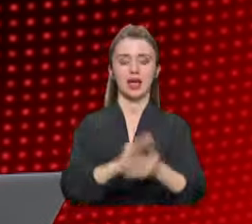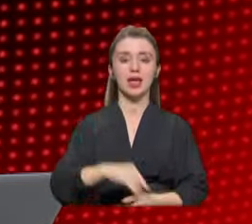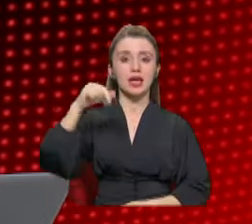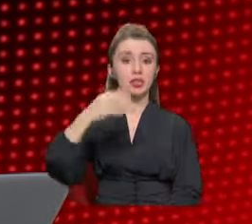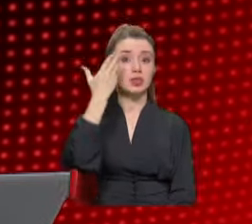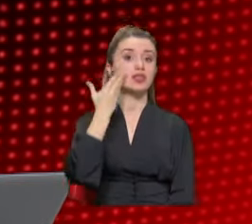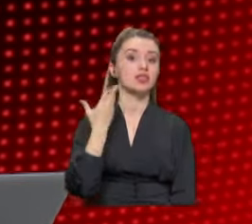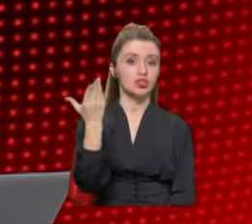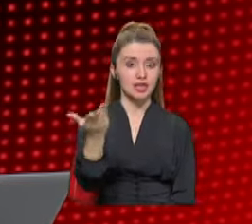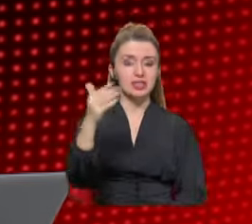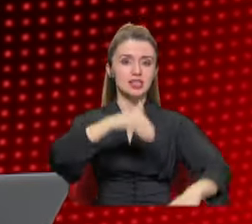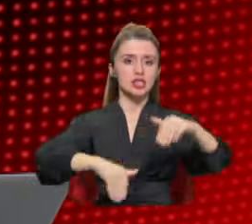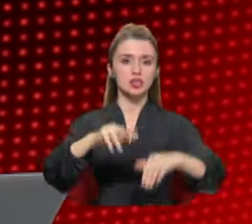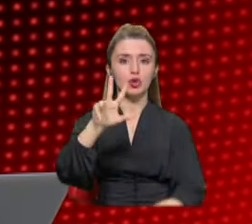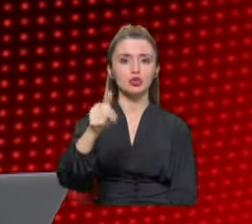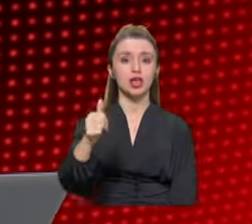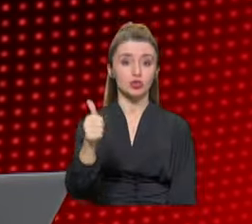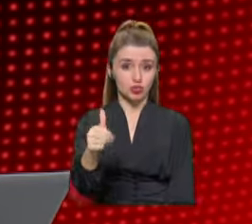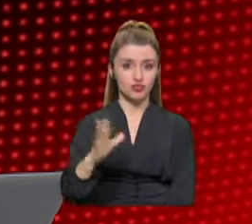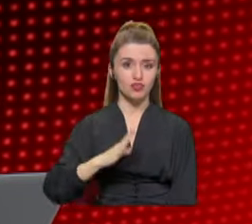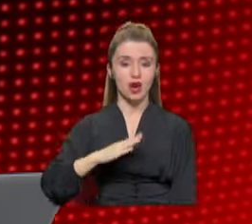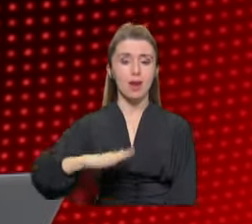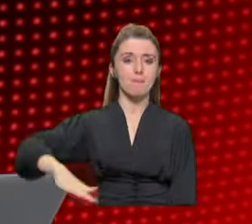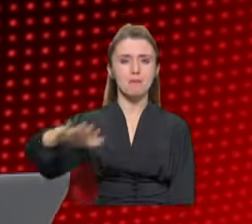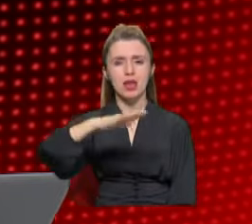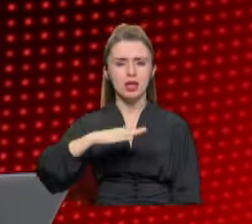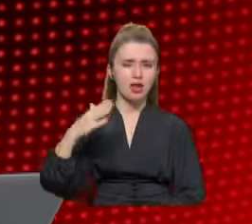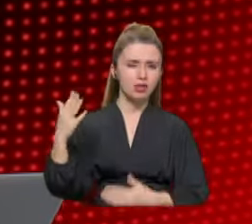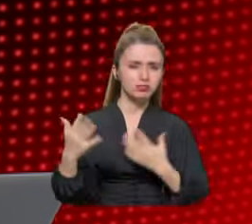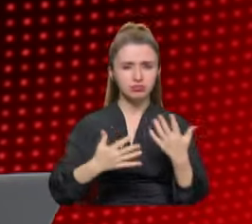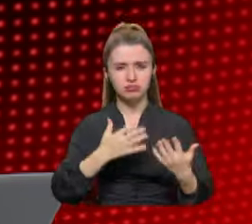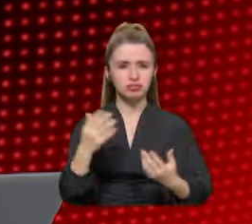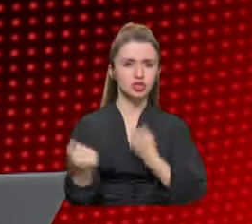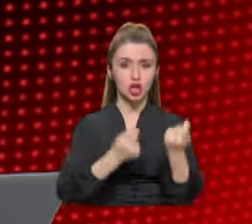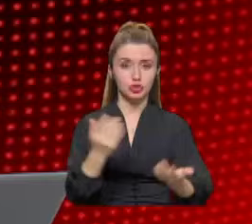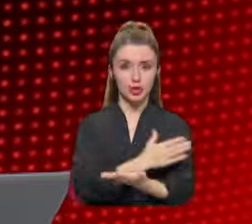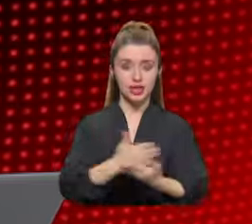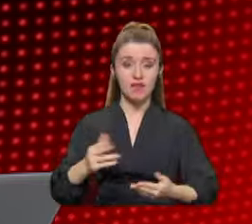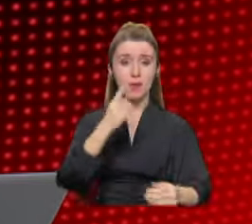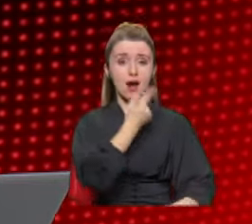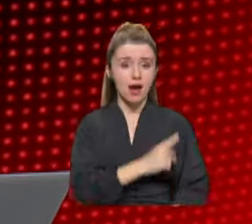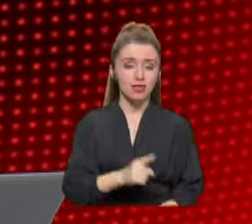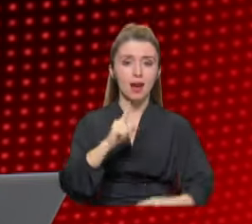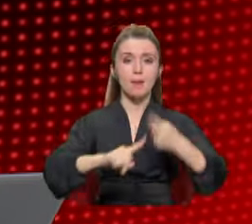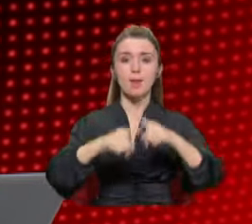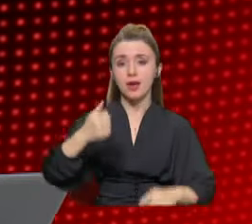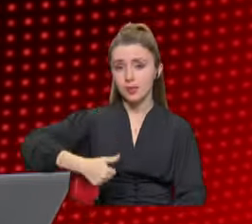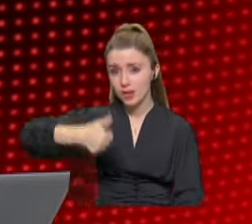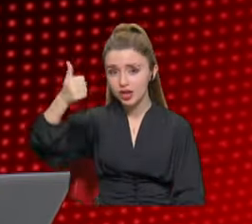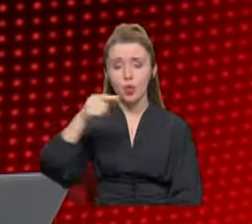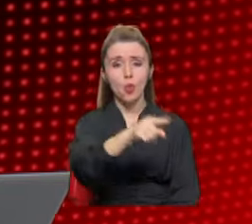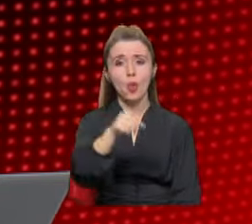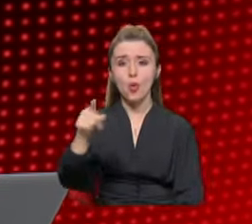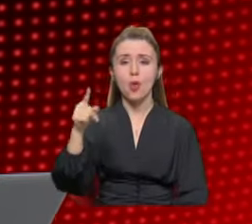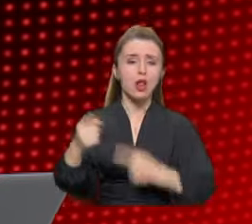Şimdi izleyeceksiniz. Seçime 36 gün kala meydanlar iyiden iyiye ısındı. Adayların da parti başkanlarının da